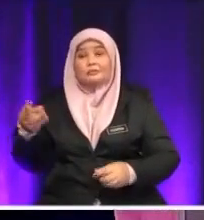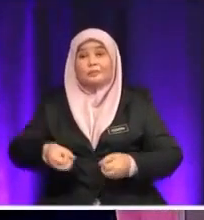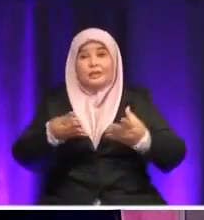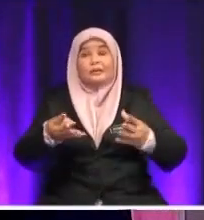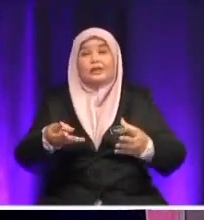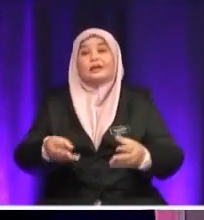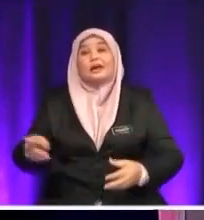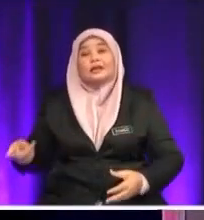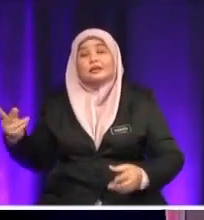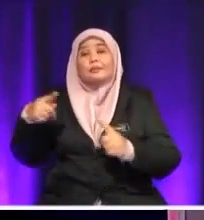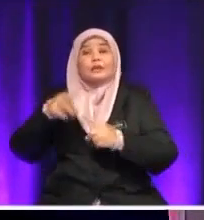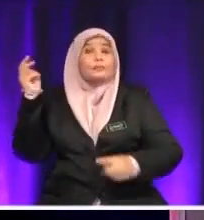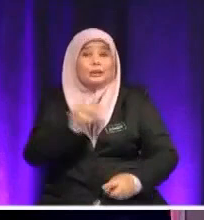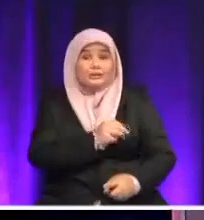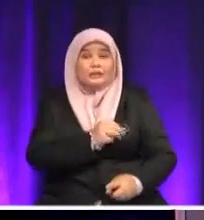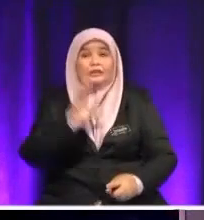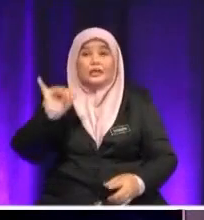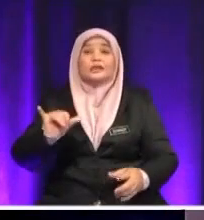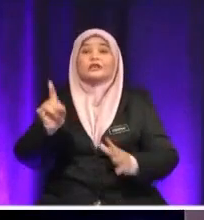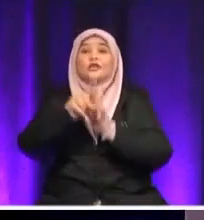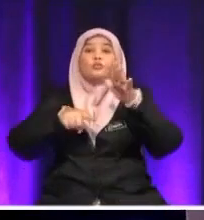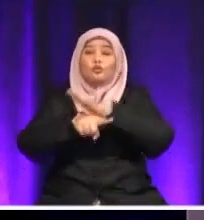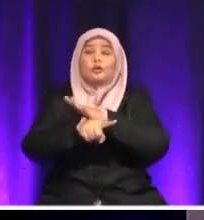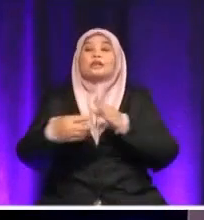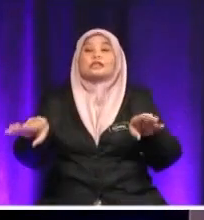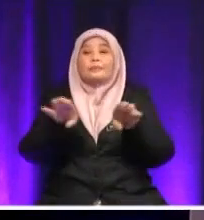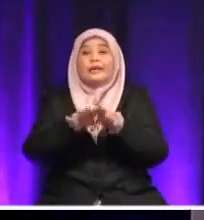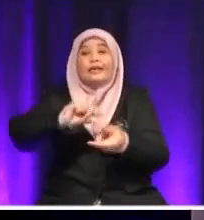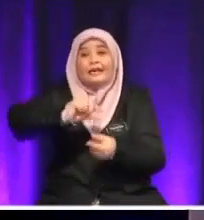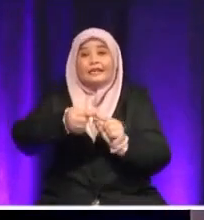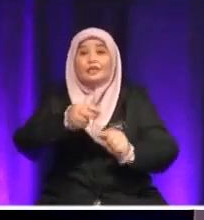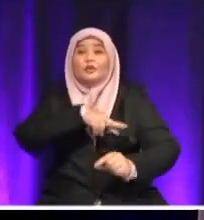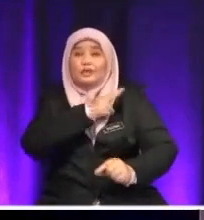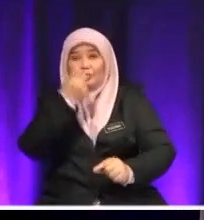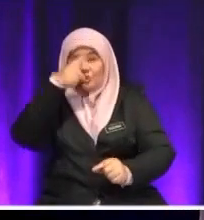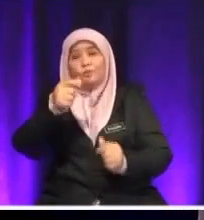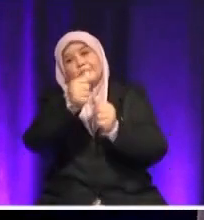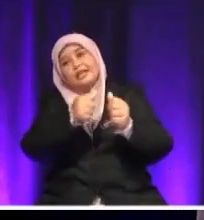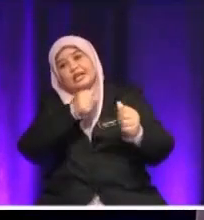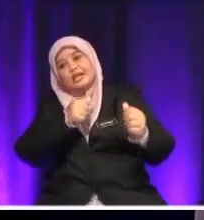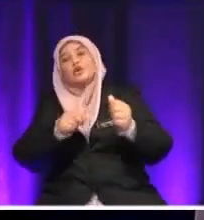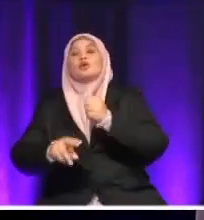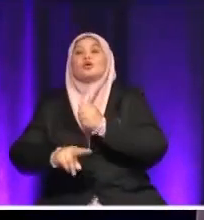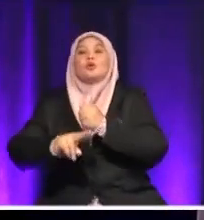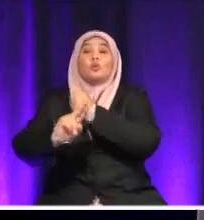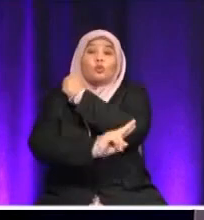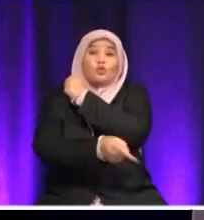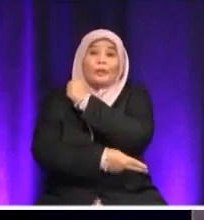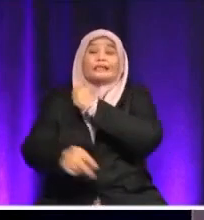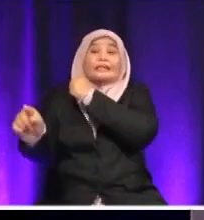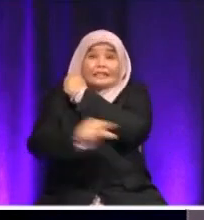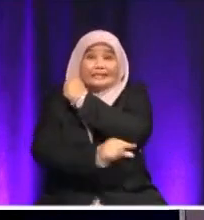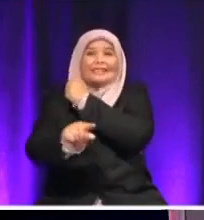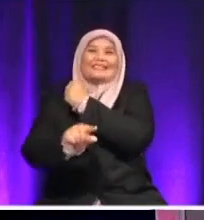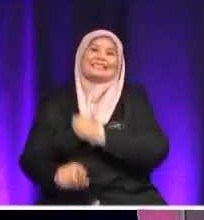mangsa ataupun kepada waris mangsa yang dibunuh sebagai ganti rugi untuk mengelakkan hukuman kisas. Okey, baik